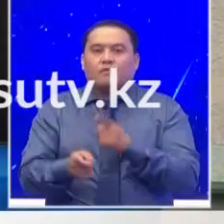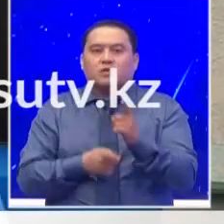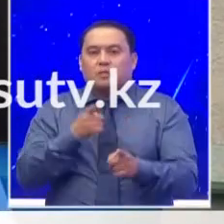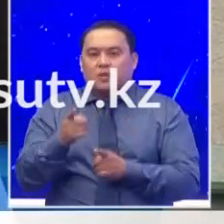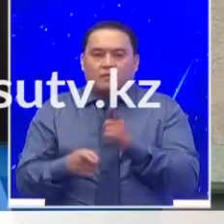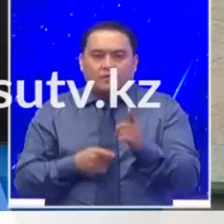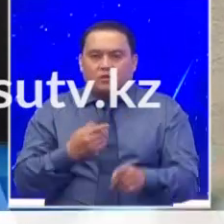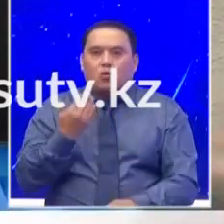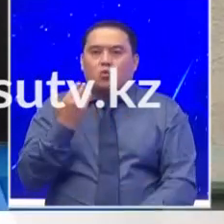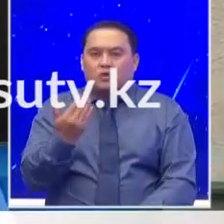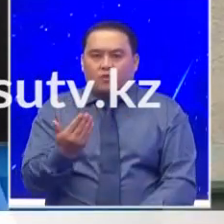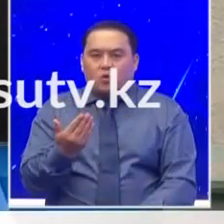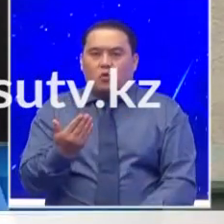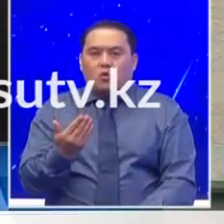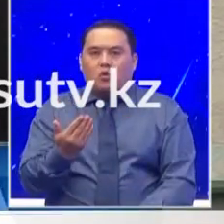возобновить, у него